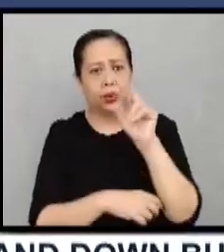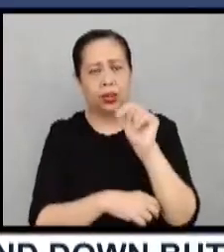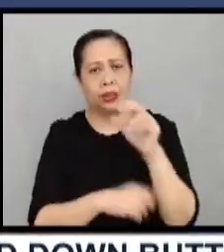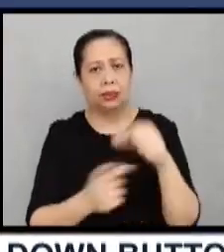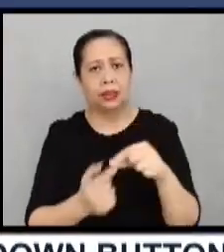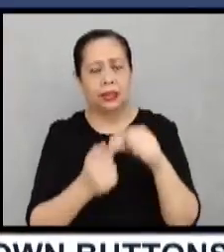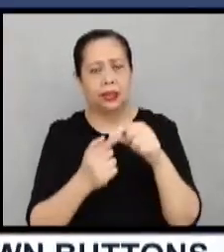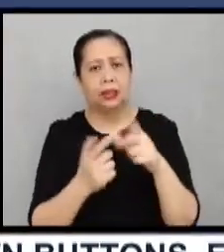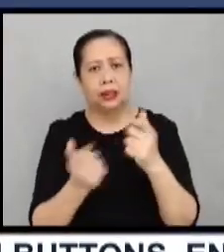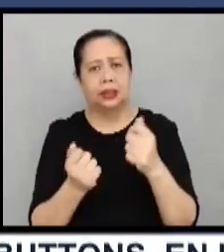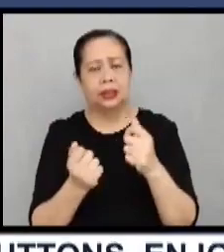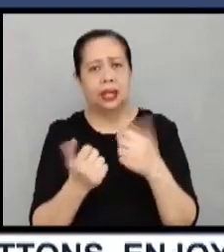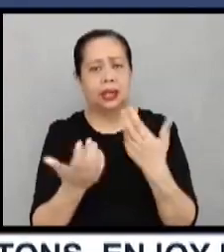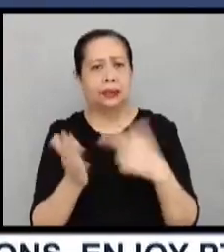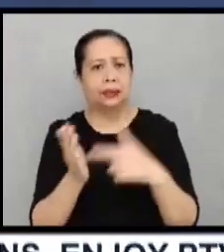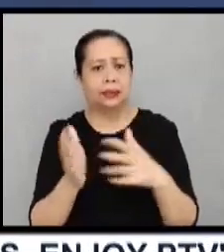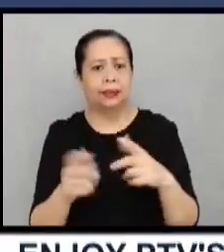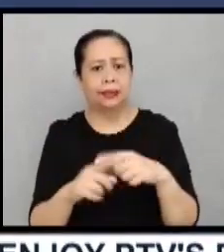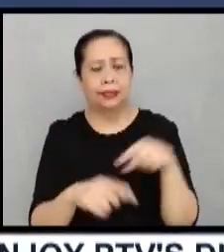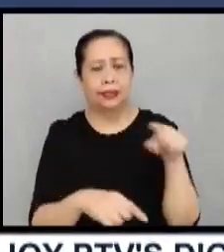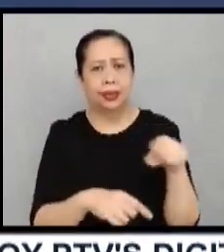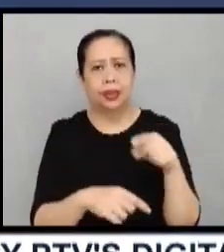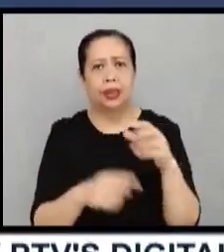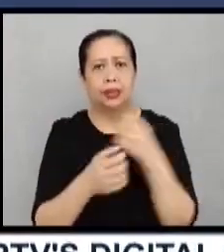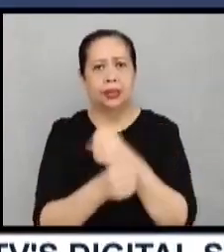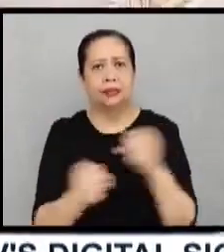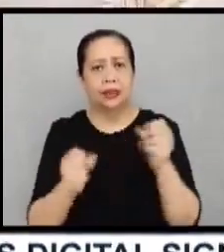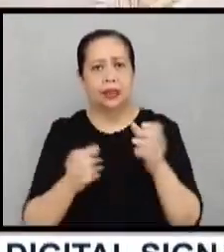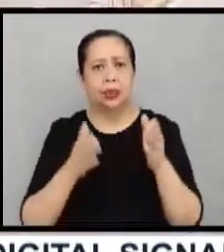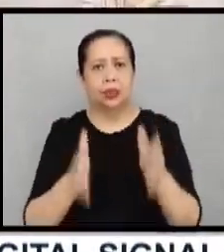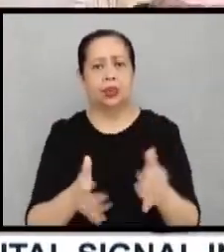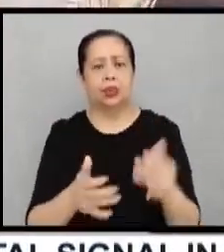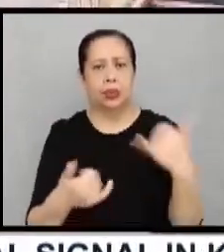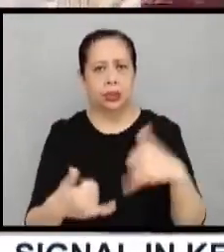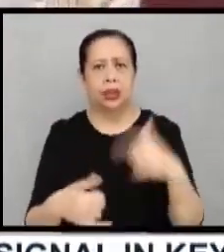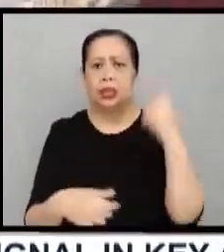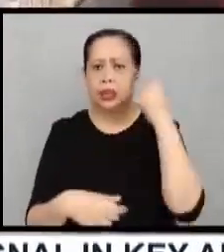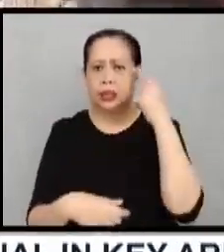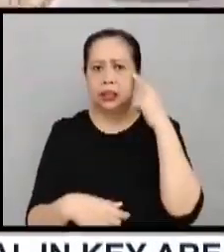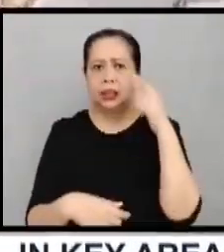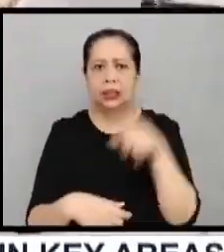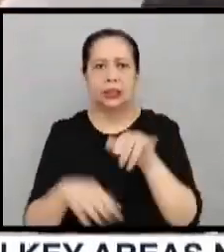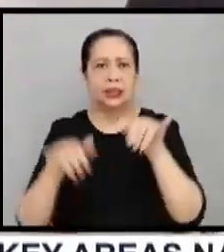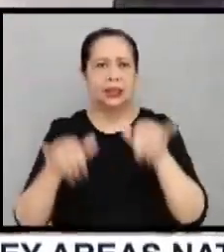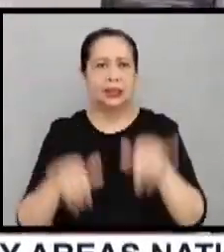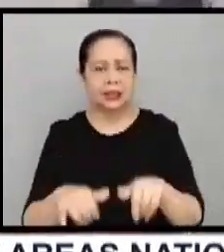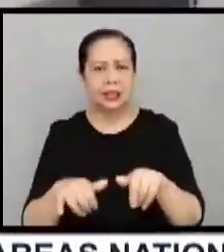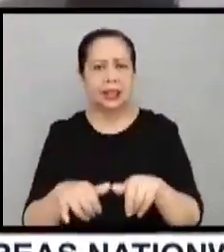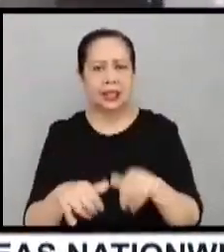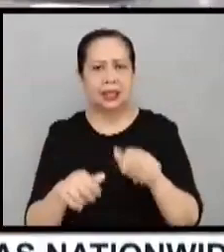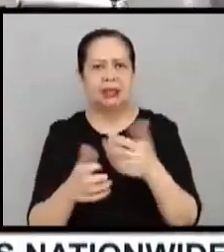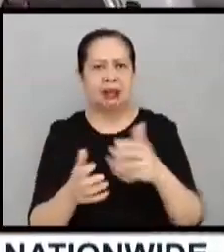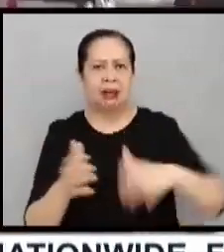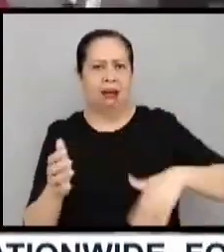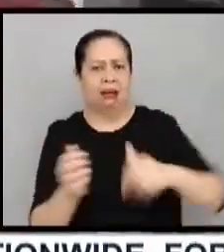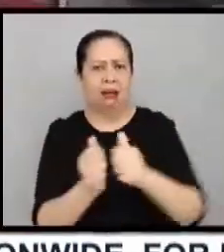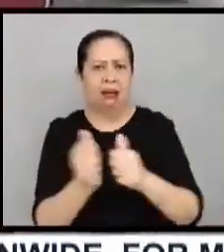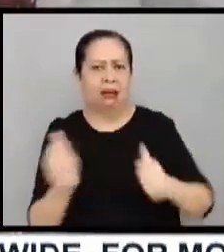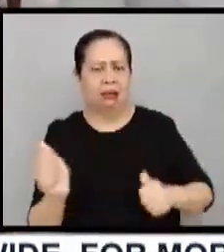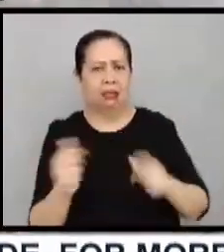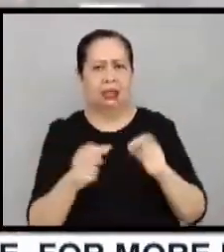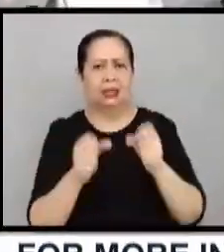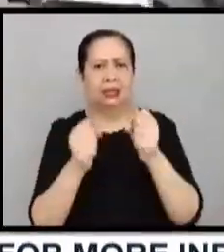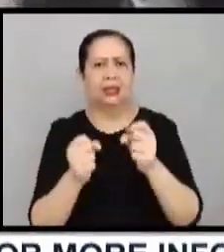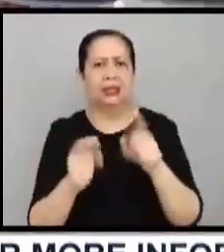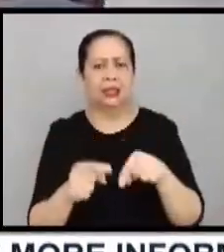Road Safety, John Todd, na nasa bansa ngayon, sa tingin niya, nananatiling atrasado ang sitwasyon ng mga lansangan sa